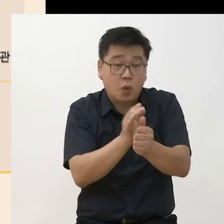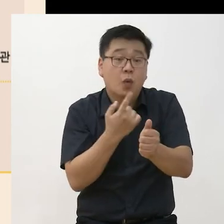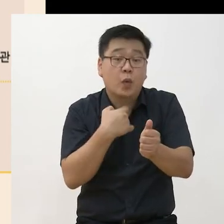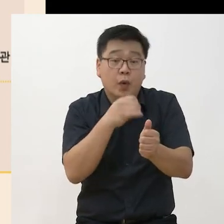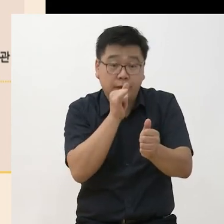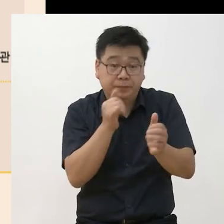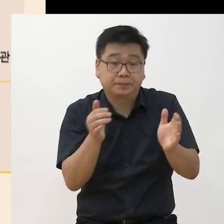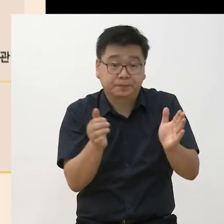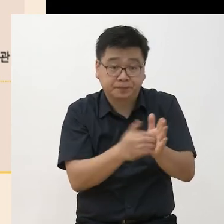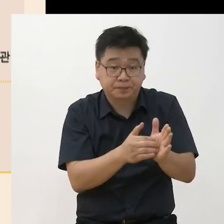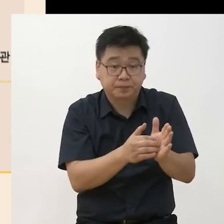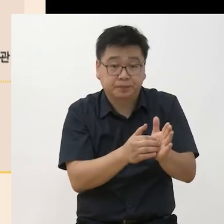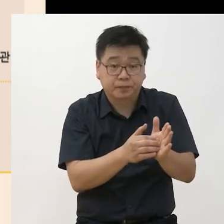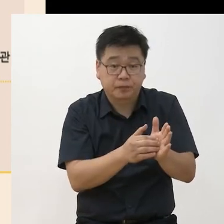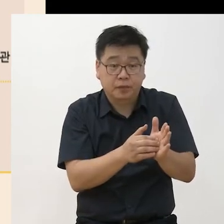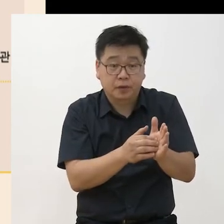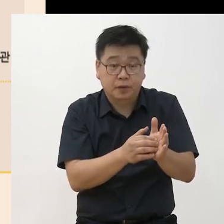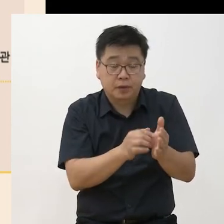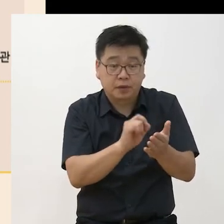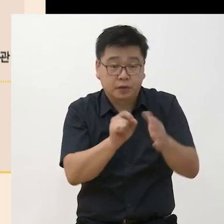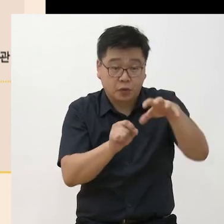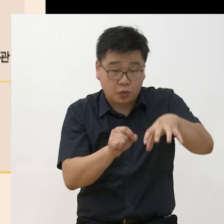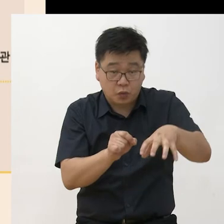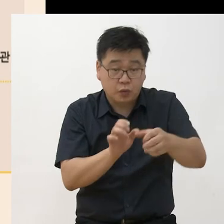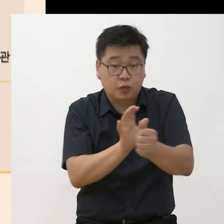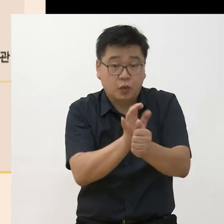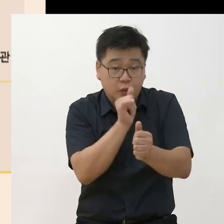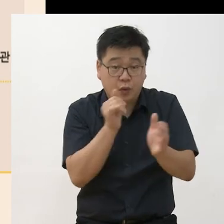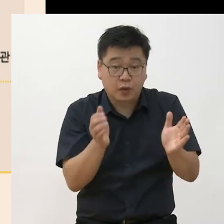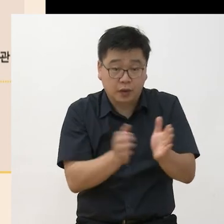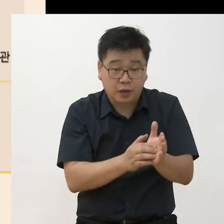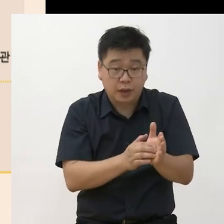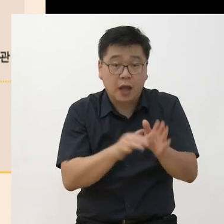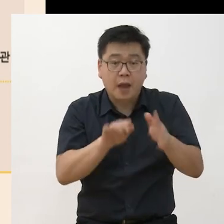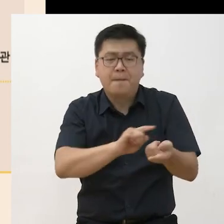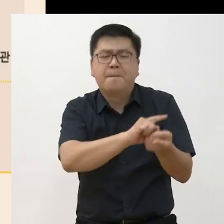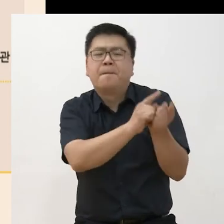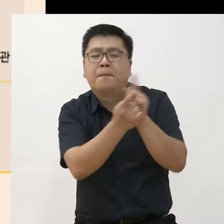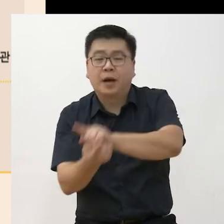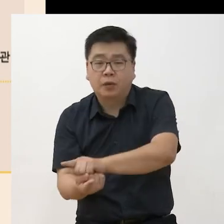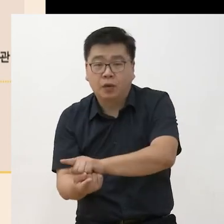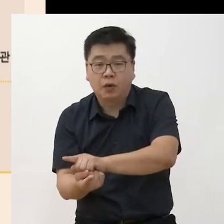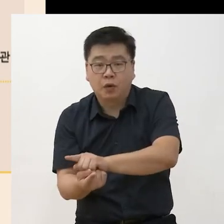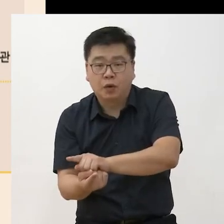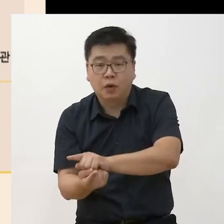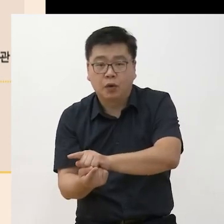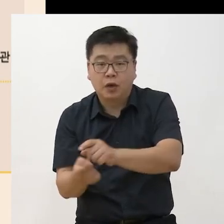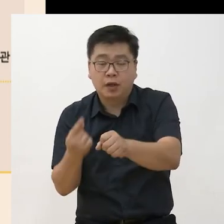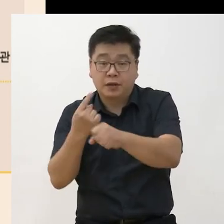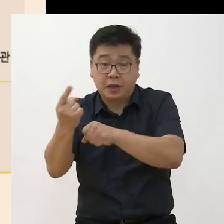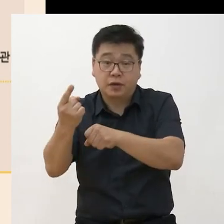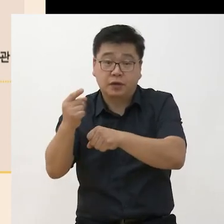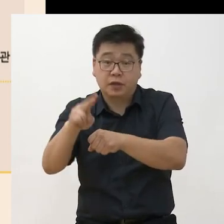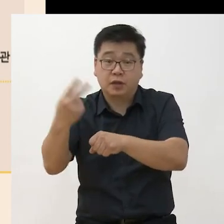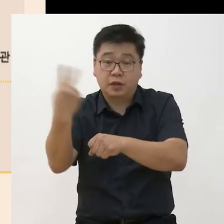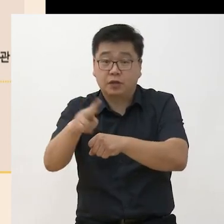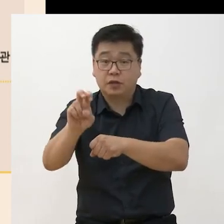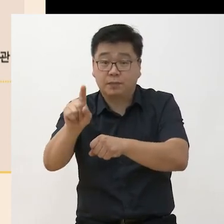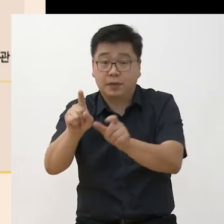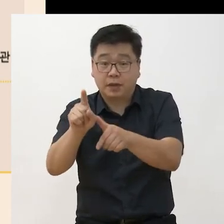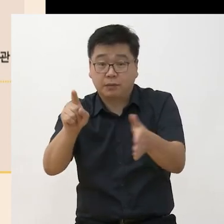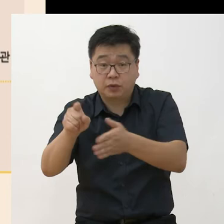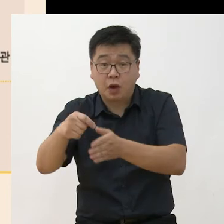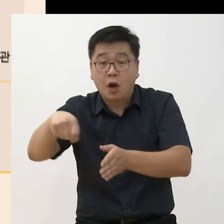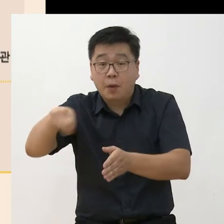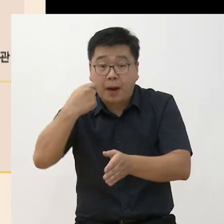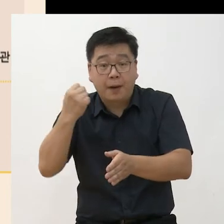그 지원을 해서 그 집필 공간을 제공할 수 있도록 그렇게 했는데요. 올해는 2021년도부터는 숙식이